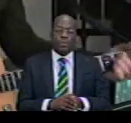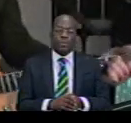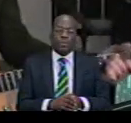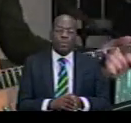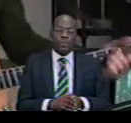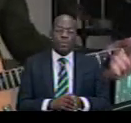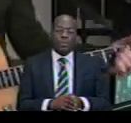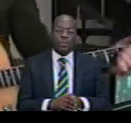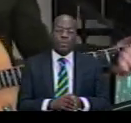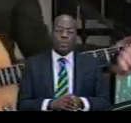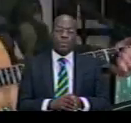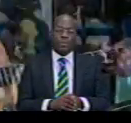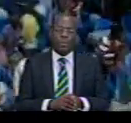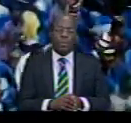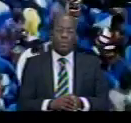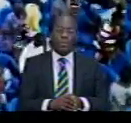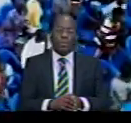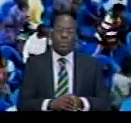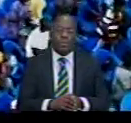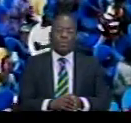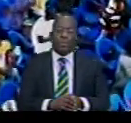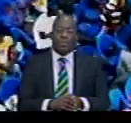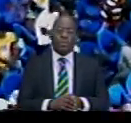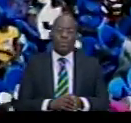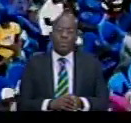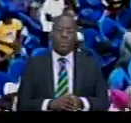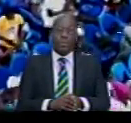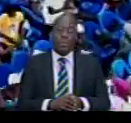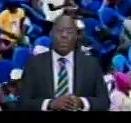Allez, on tape des mains dans ce lieu.